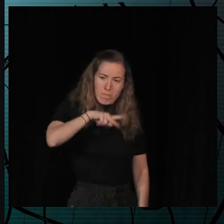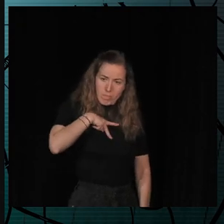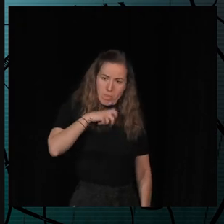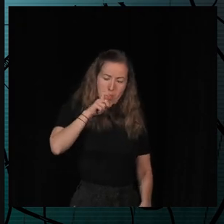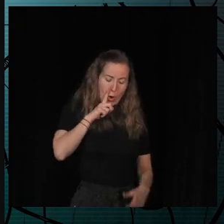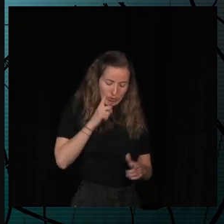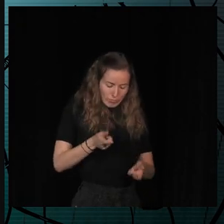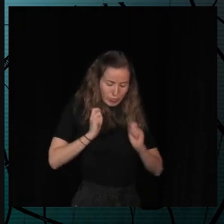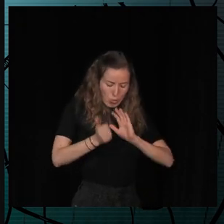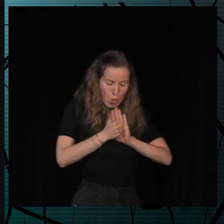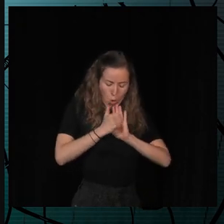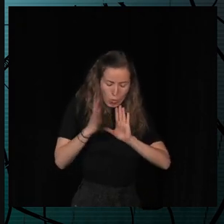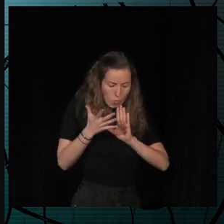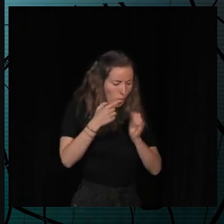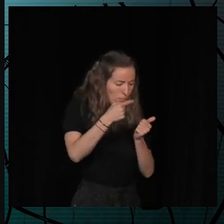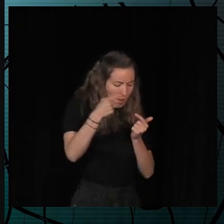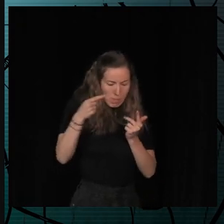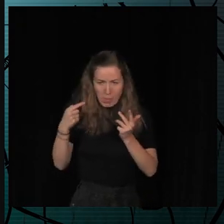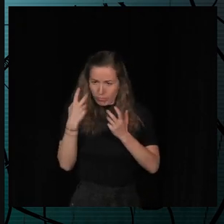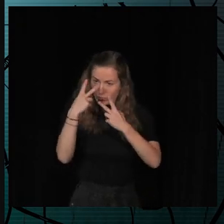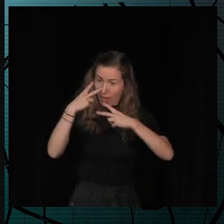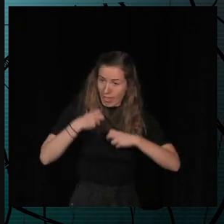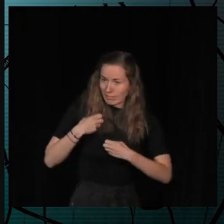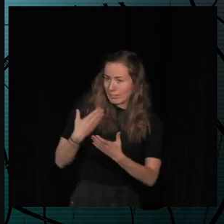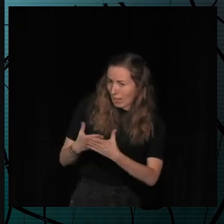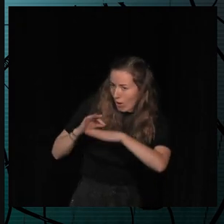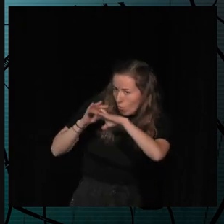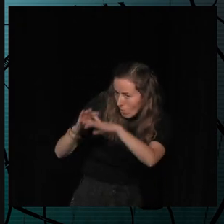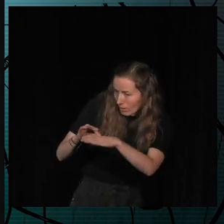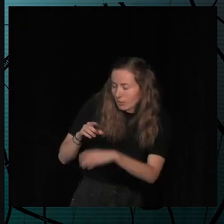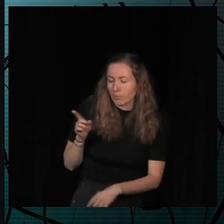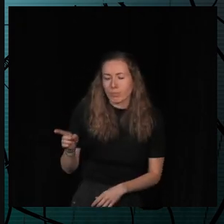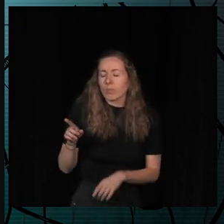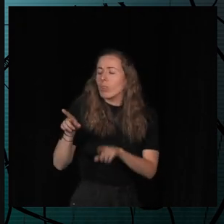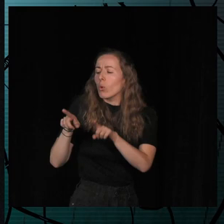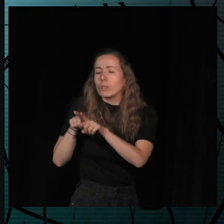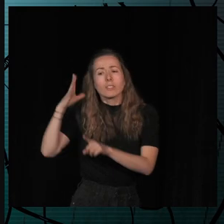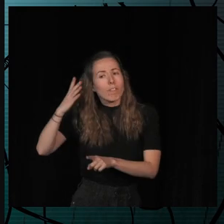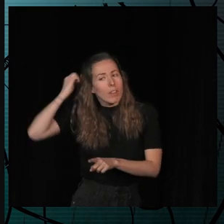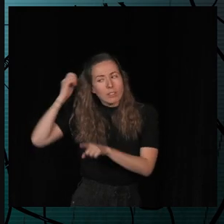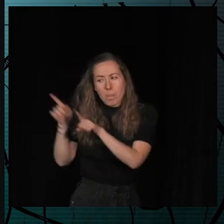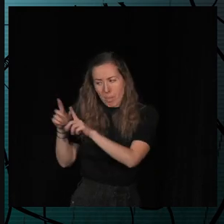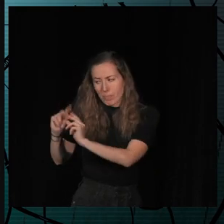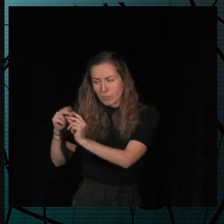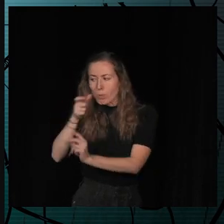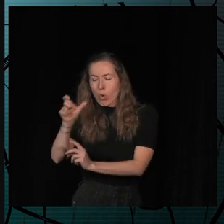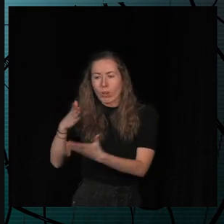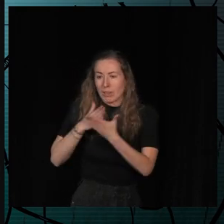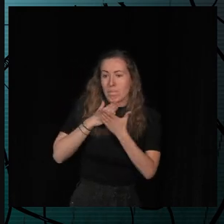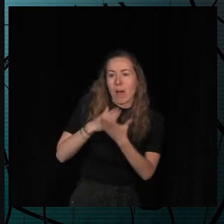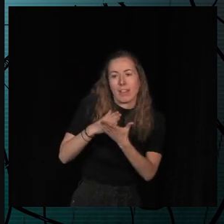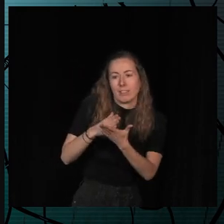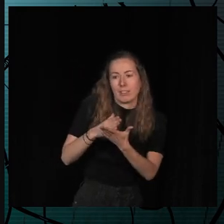une des voix que je trouve très intéressante c'est ce qui a été évoqué par Vanessa que je pense aussi profondément c'est ce qu'on appellerait le partage